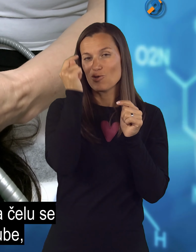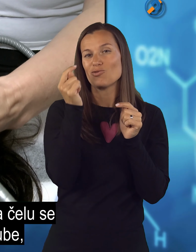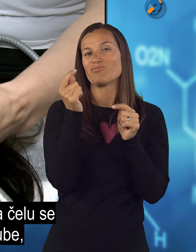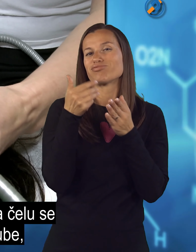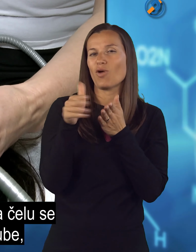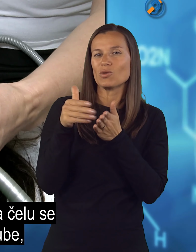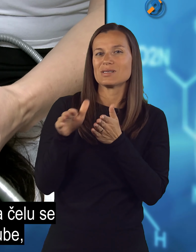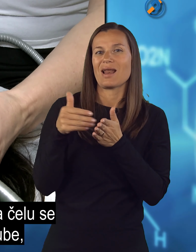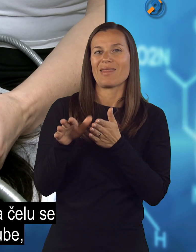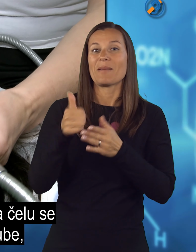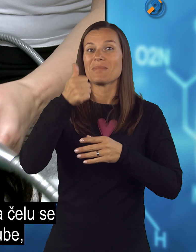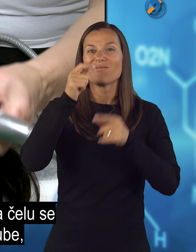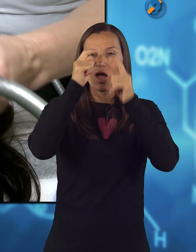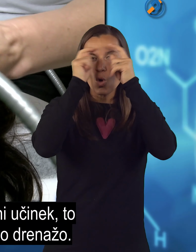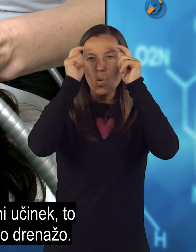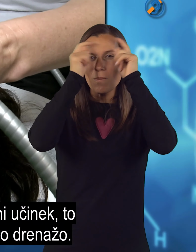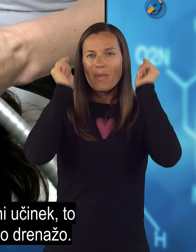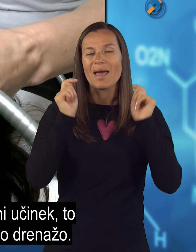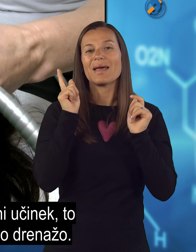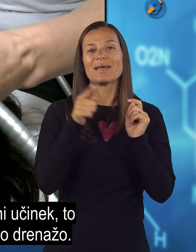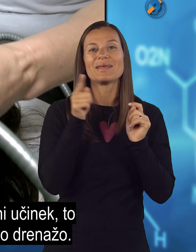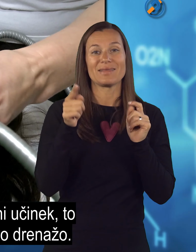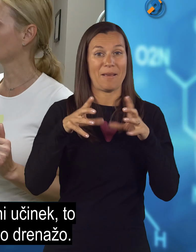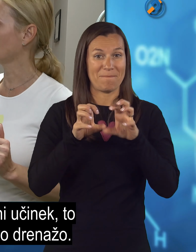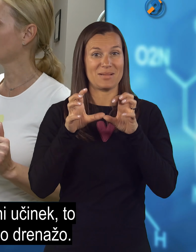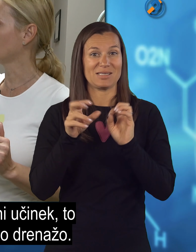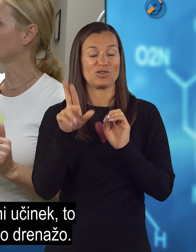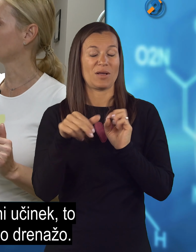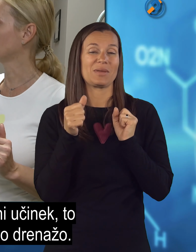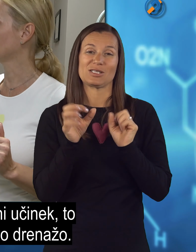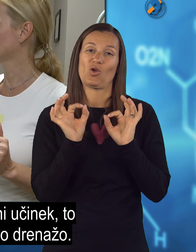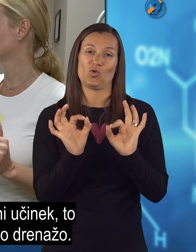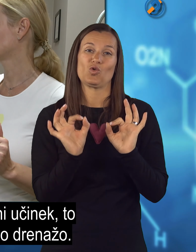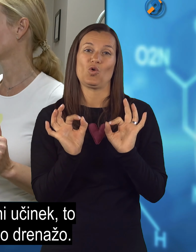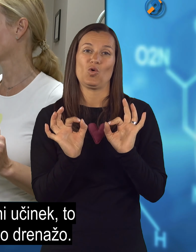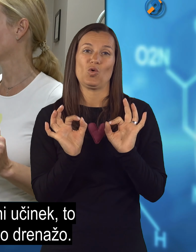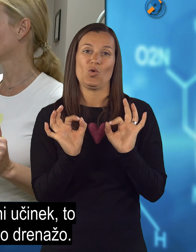odstranijo prve gube in pa ima zelo dober